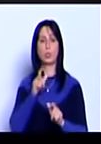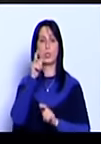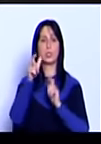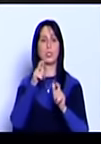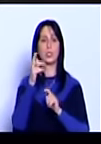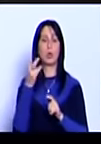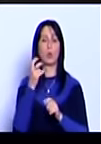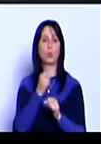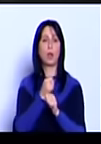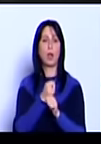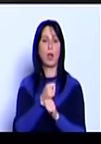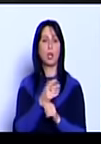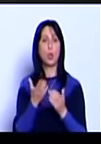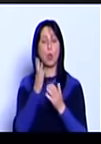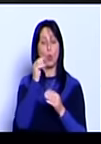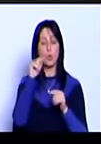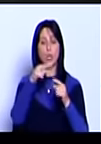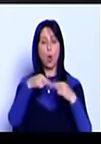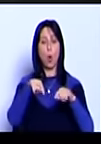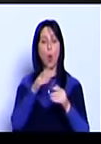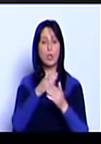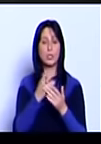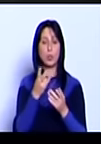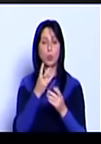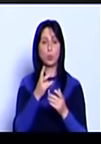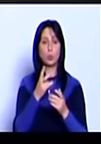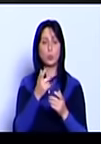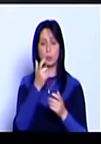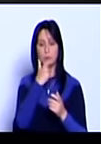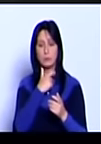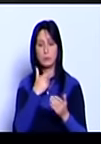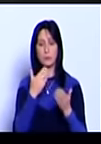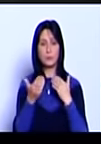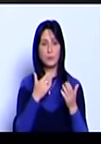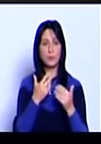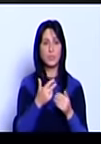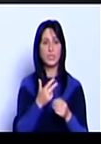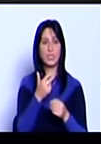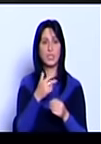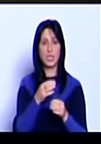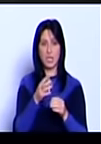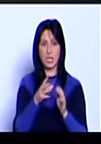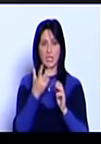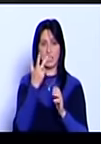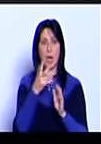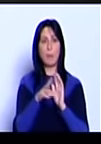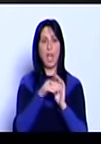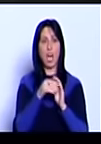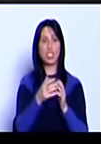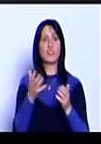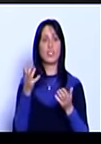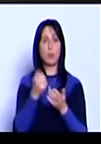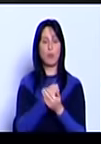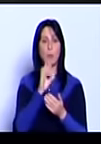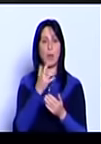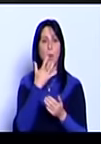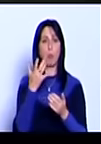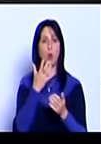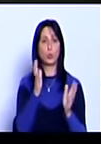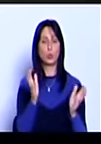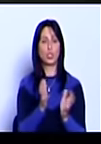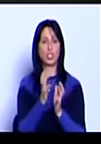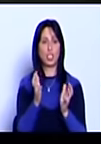პოლიტიკური დესტაბილიზაციის წინაპირობები უნდა შექმნა. ამიტომ ყოველთვის იყო მნიშვნელოვანი სამი არჩევნების მოგება და შემდეგ პოლიტიკური სტაბილურობის